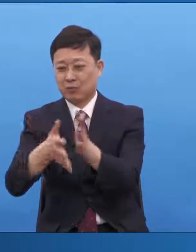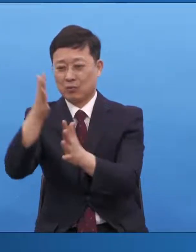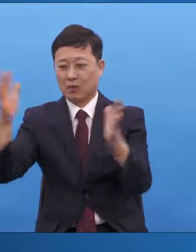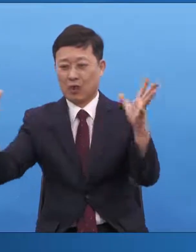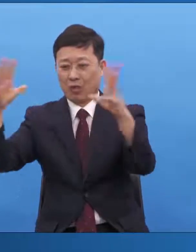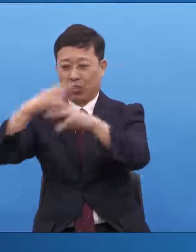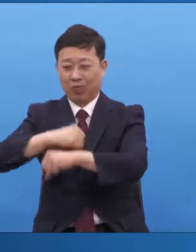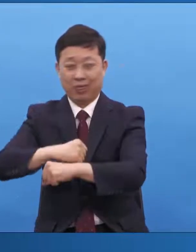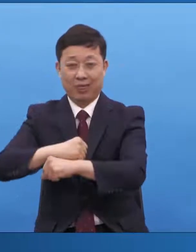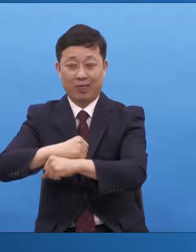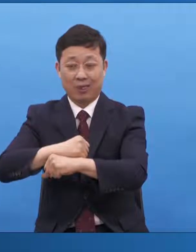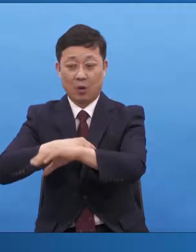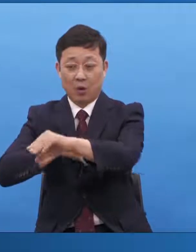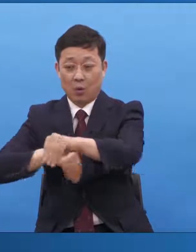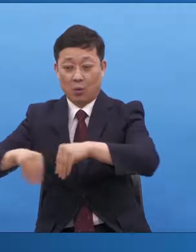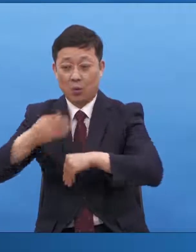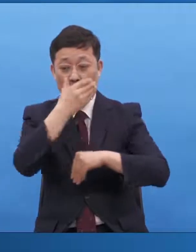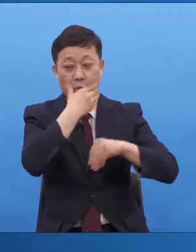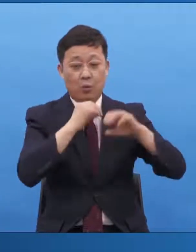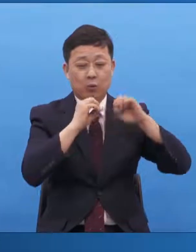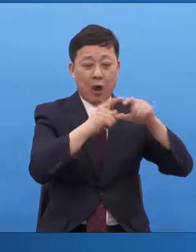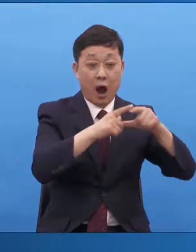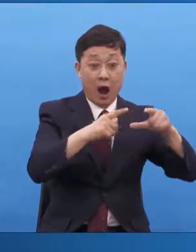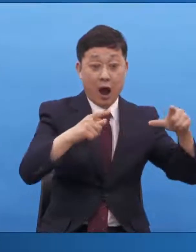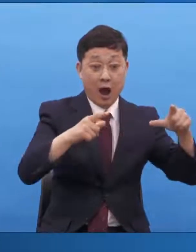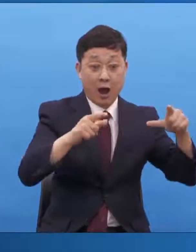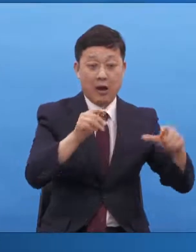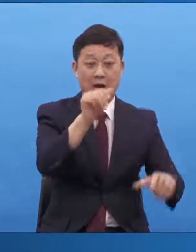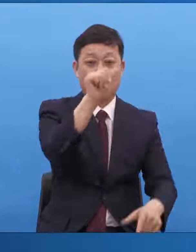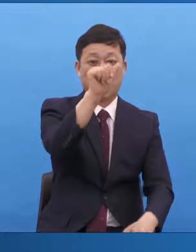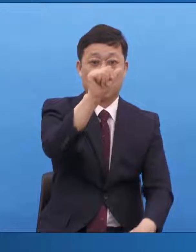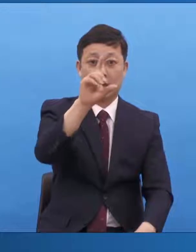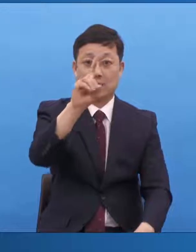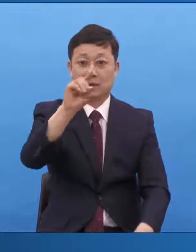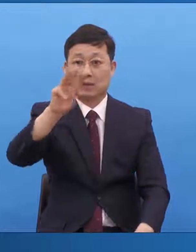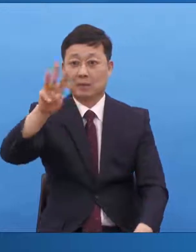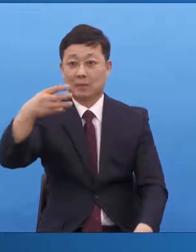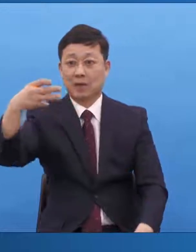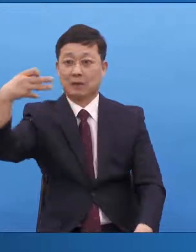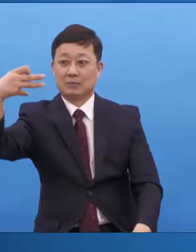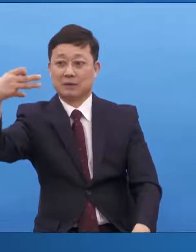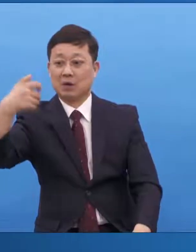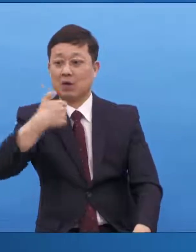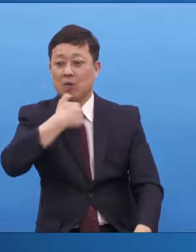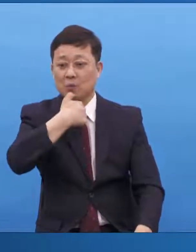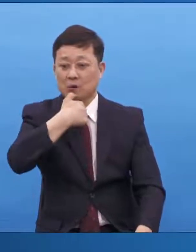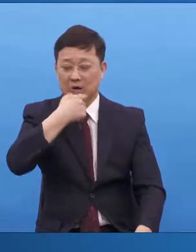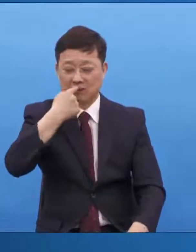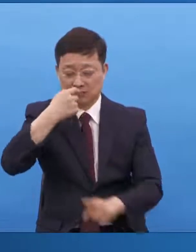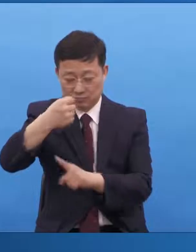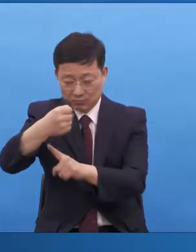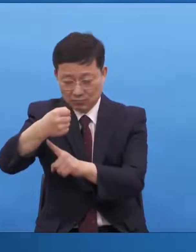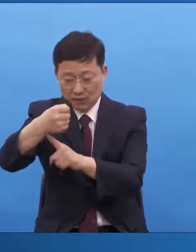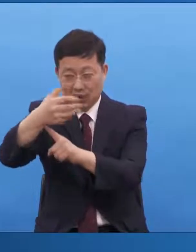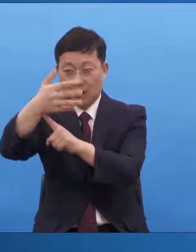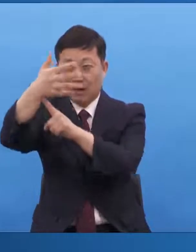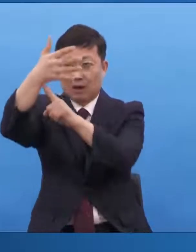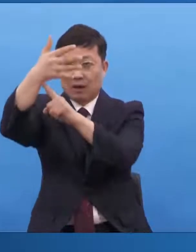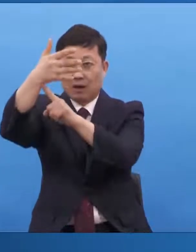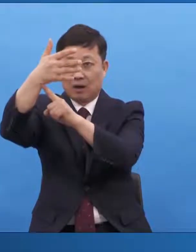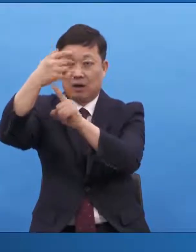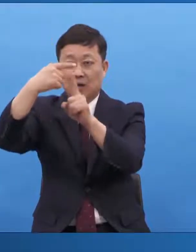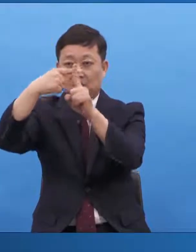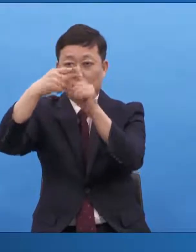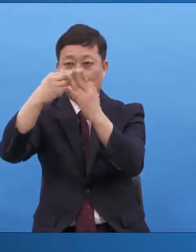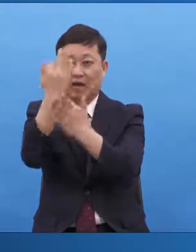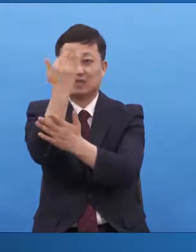even more. 313년 드디어 로마는 항복합니다. And 313 AD Rome surrenders. 기독교를 국교로 선언합니다. And